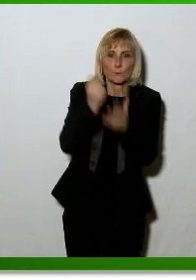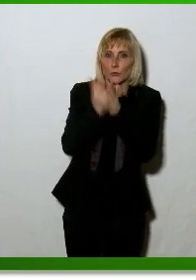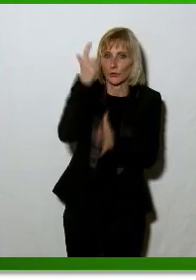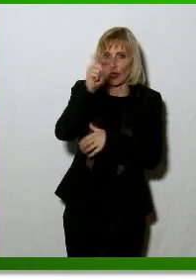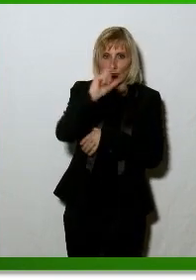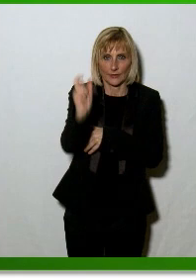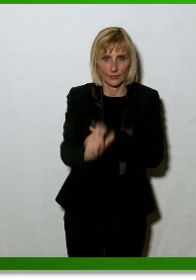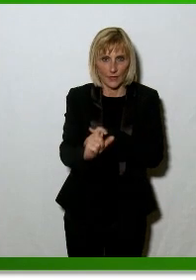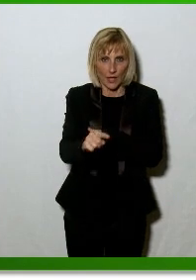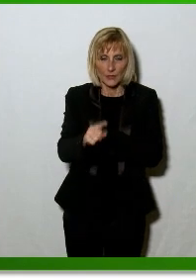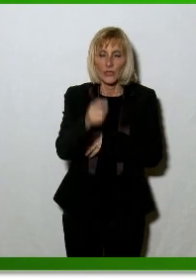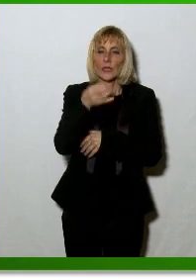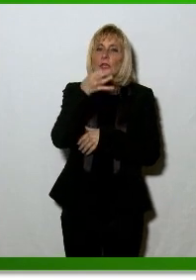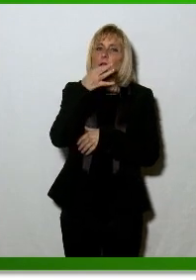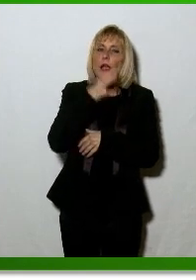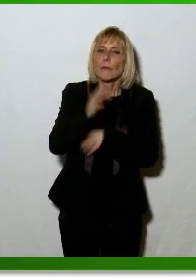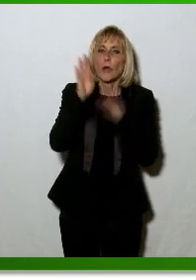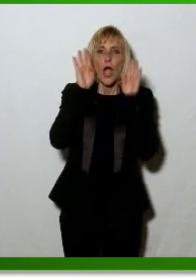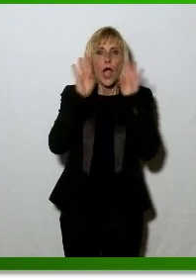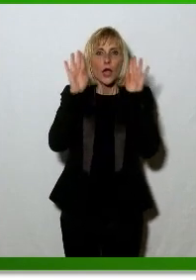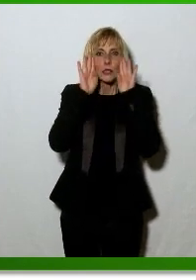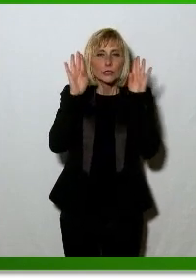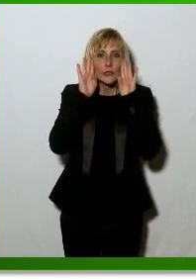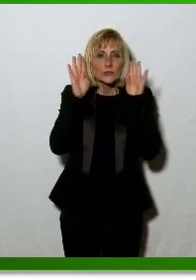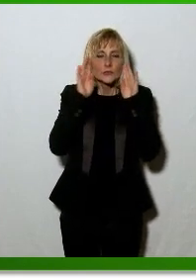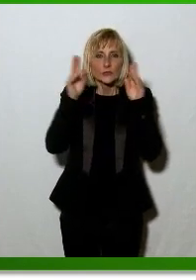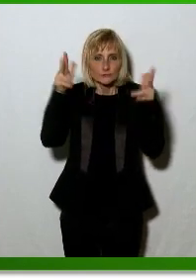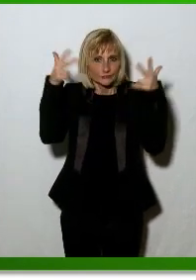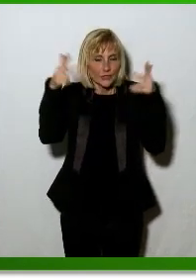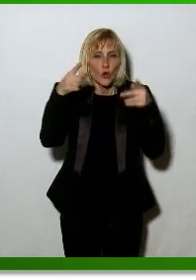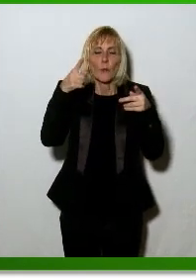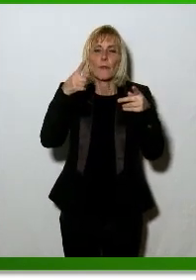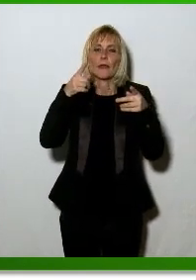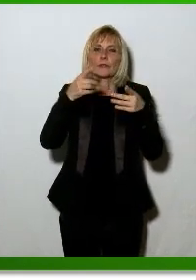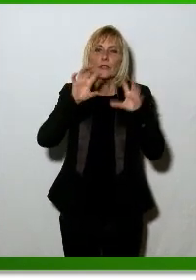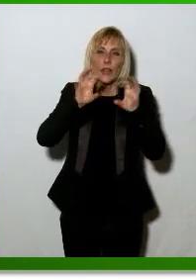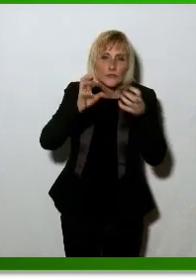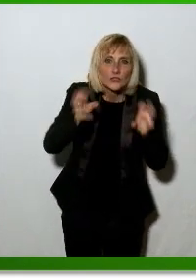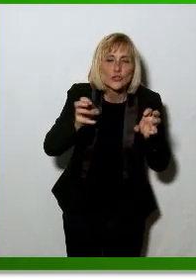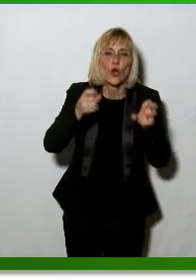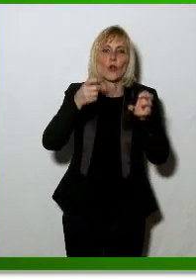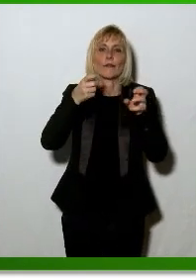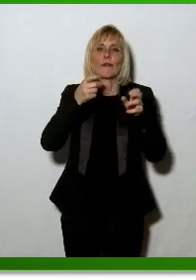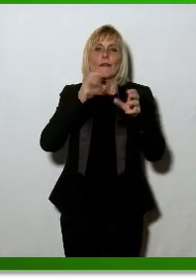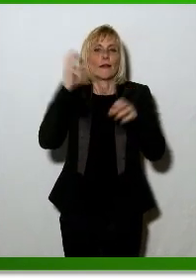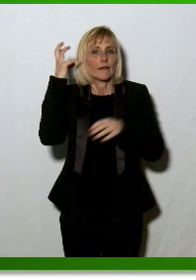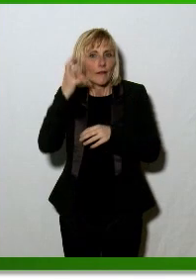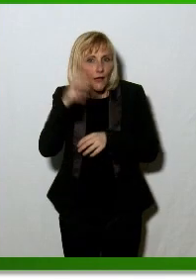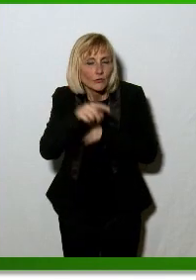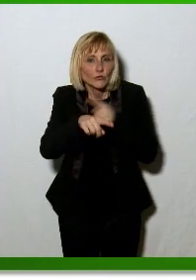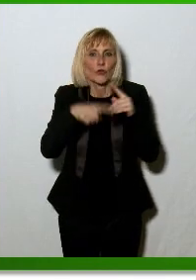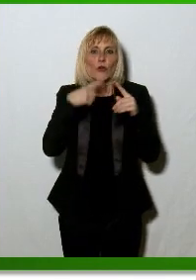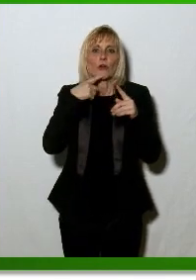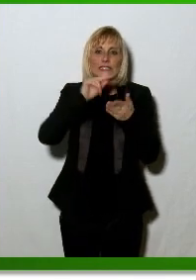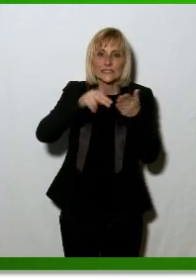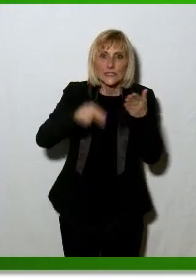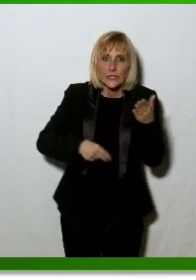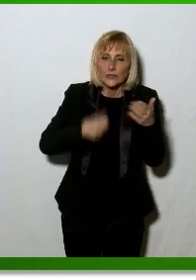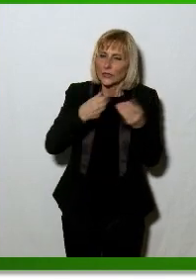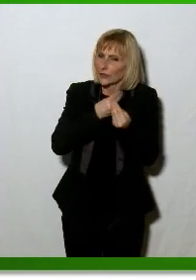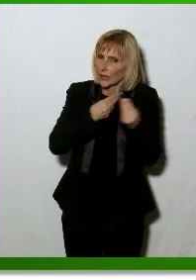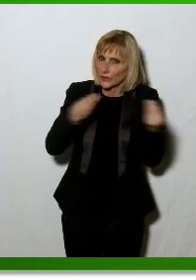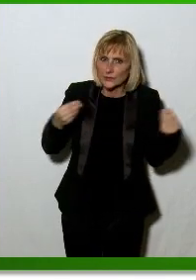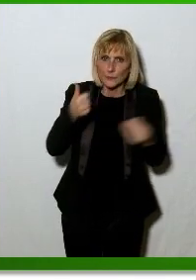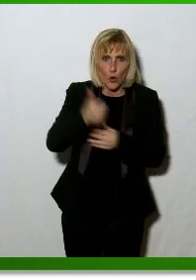Italia capace di richiamare l'attenzione dei media nazionali capace di muovere 500 iscritti ogni anno con il prestigio e